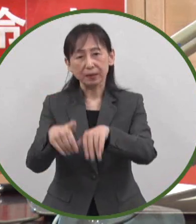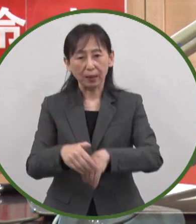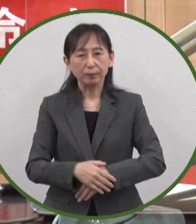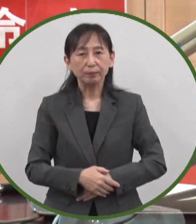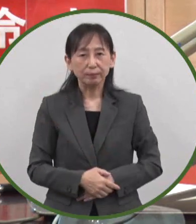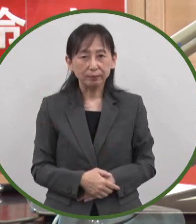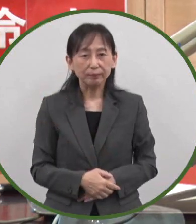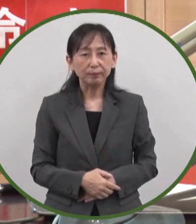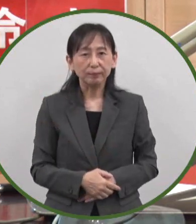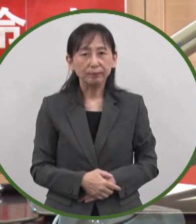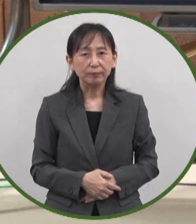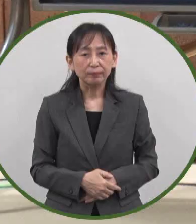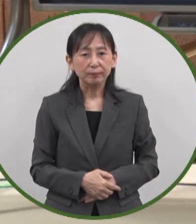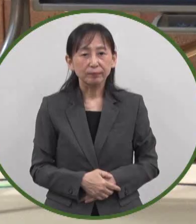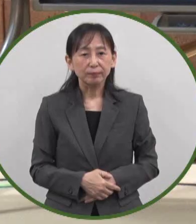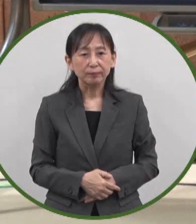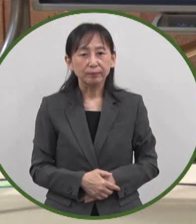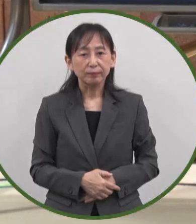い、